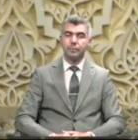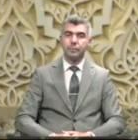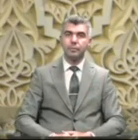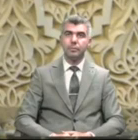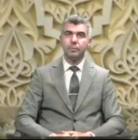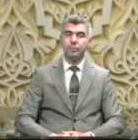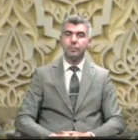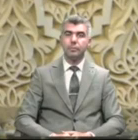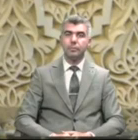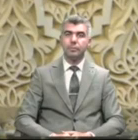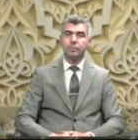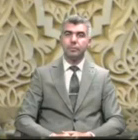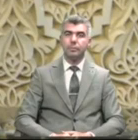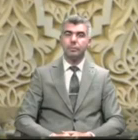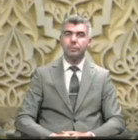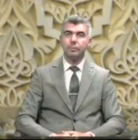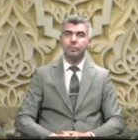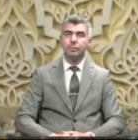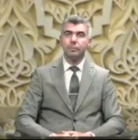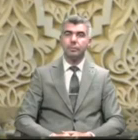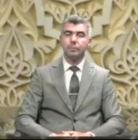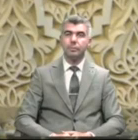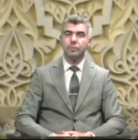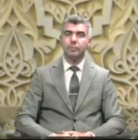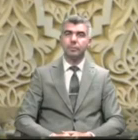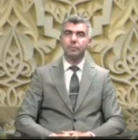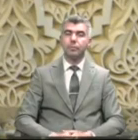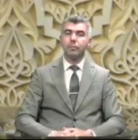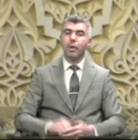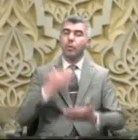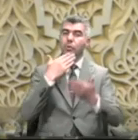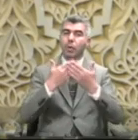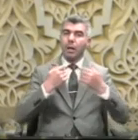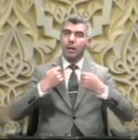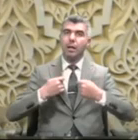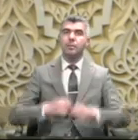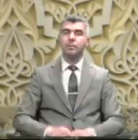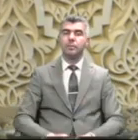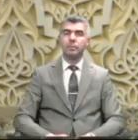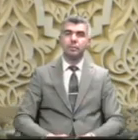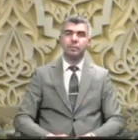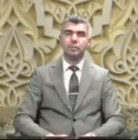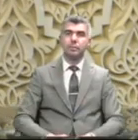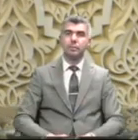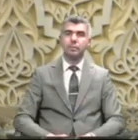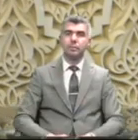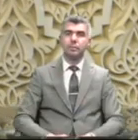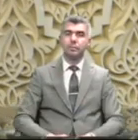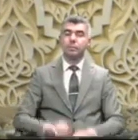ممثل الفريق الكداشه شكرا السيد الرئيس سير